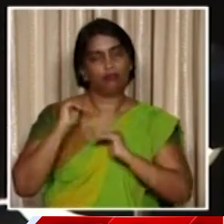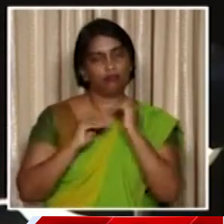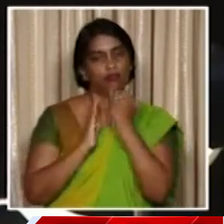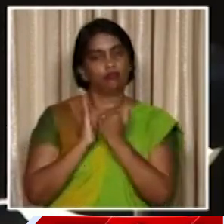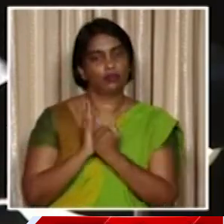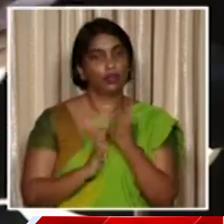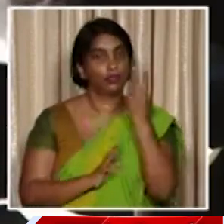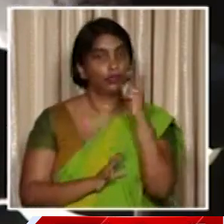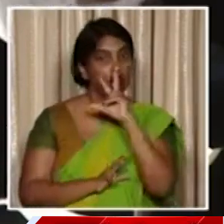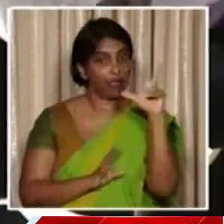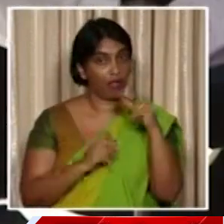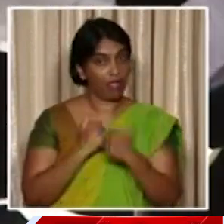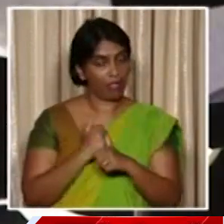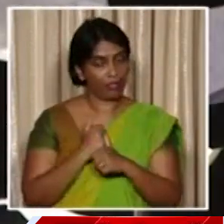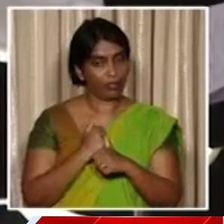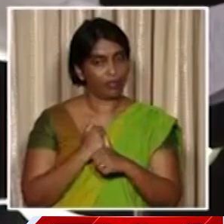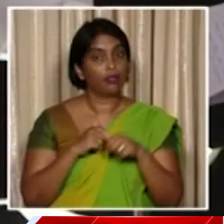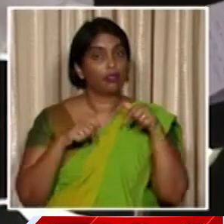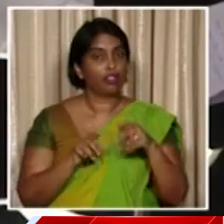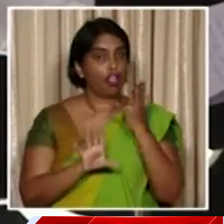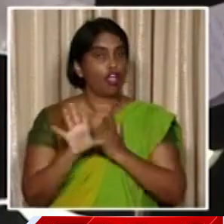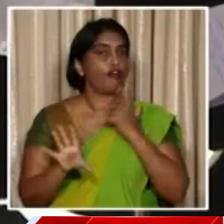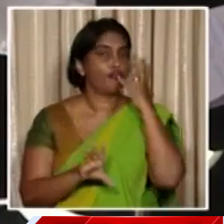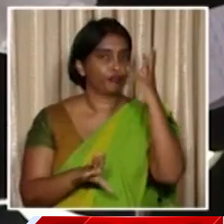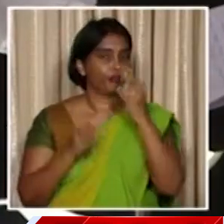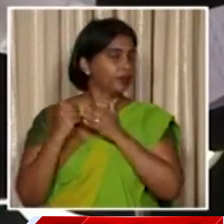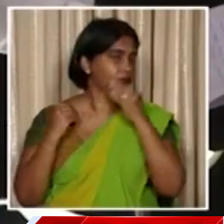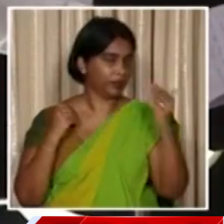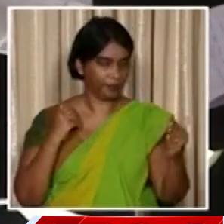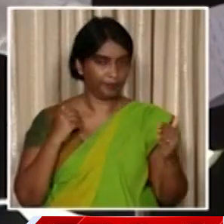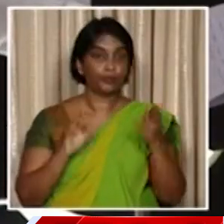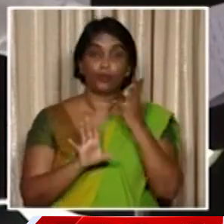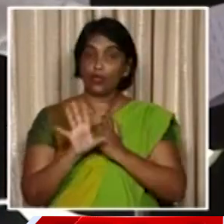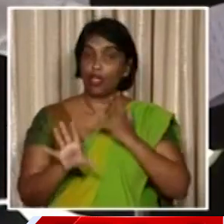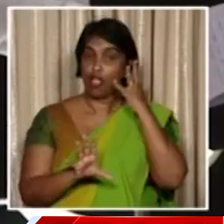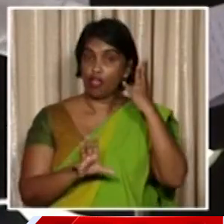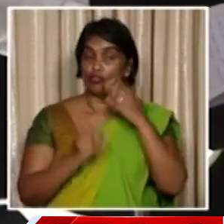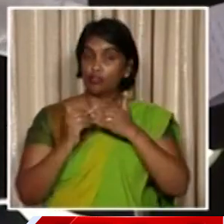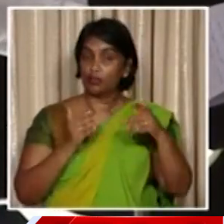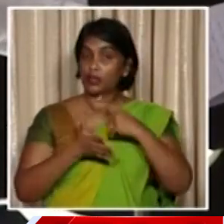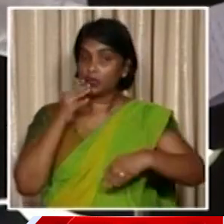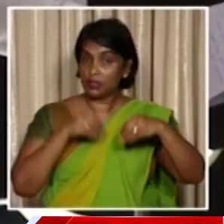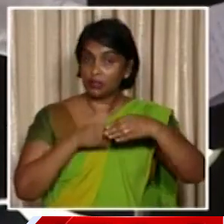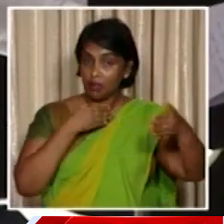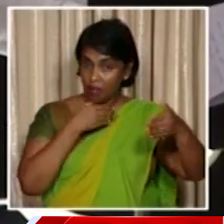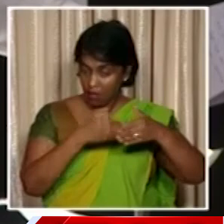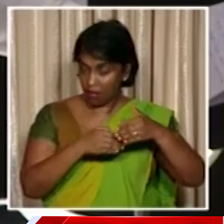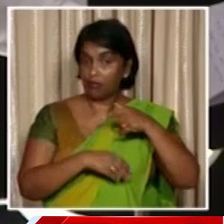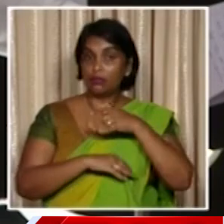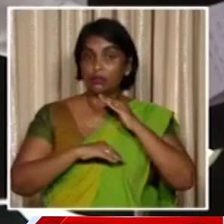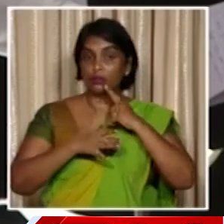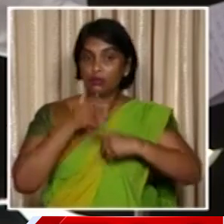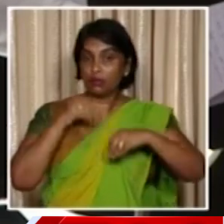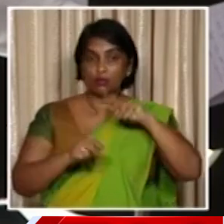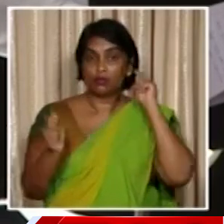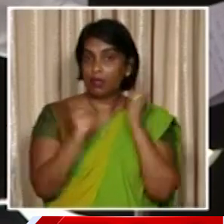ඒක 2018 හැදුවේ. දැන් අවුරුදු 5ක් ගත වෙලා තිබෙනවා. අවුරුදු 5ක් ඡන්දයක් ආසන්න වෙනකම් මේ ඡන්ද ක්‍රමයේ